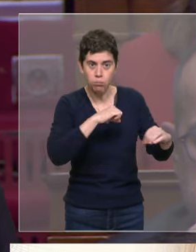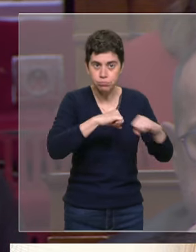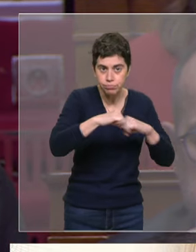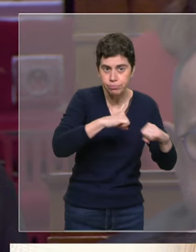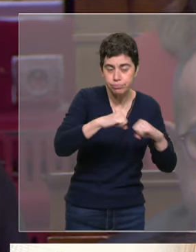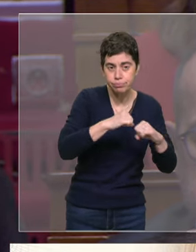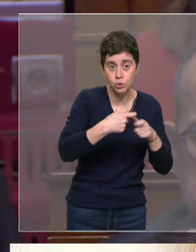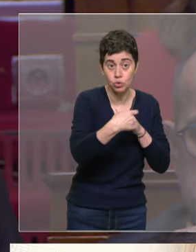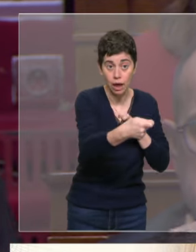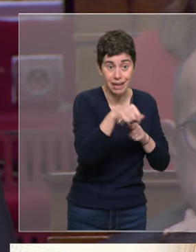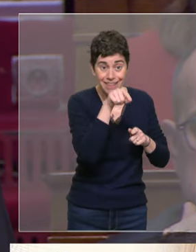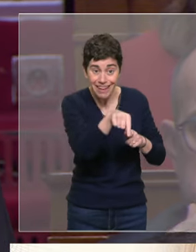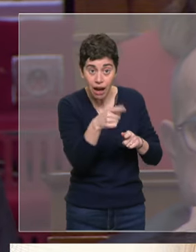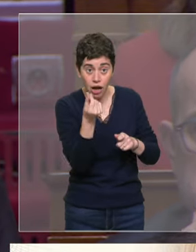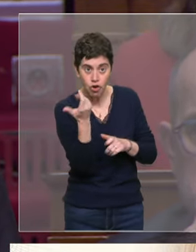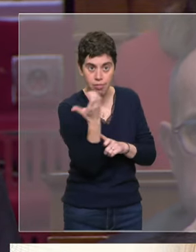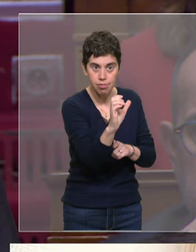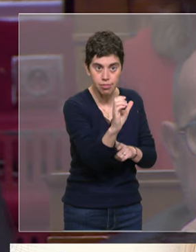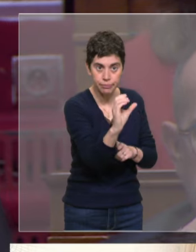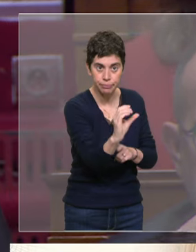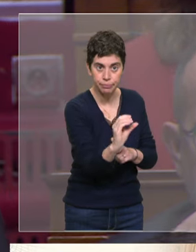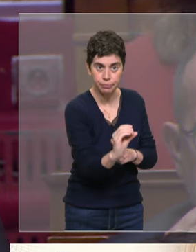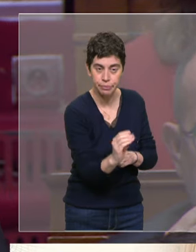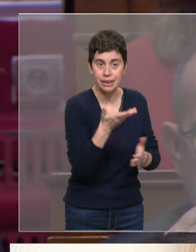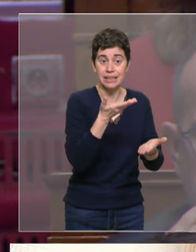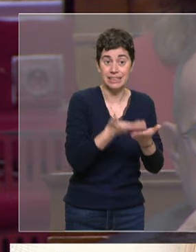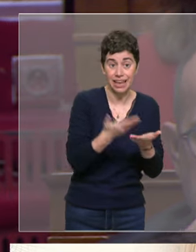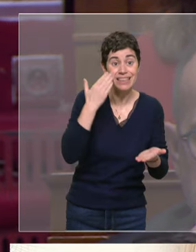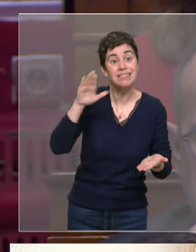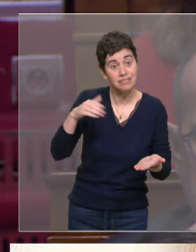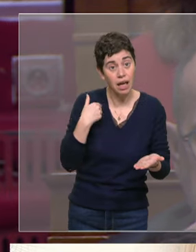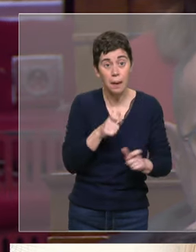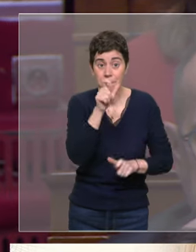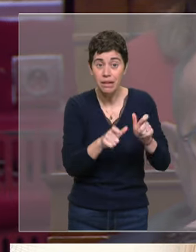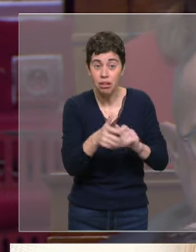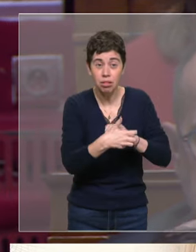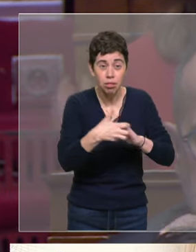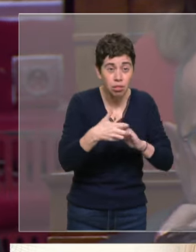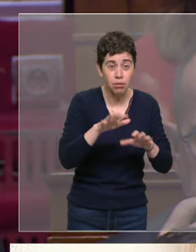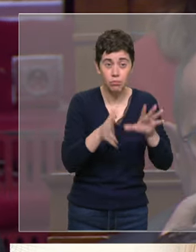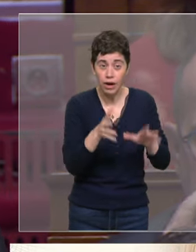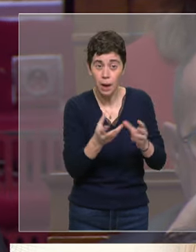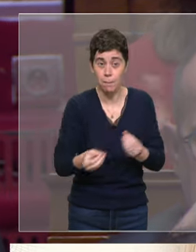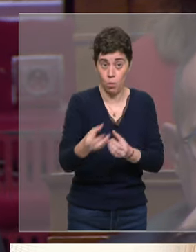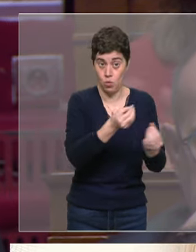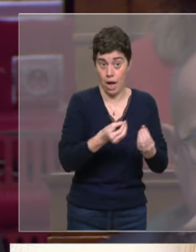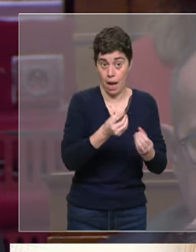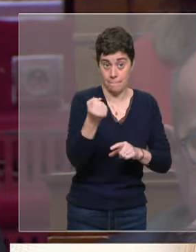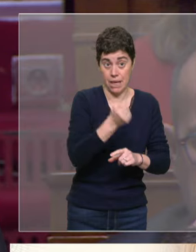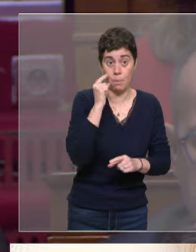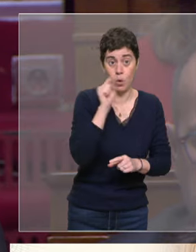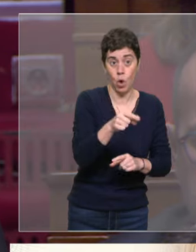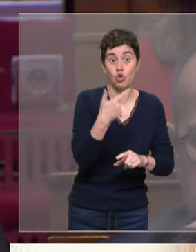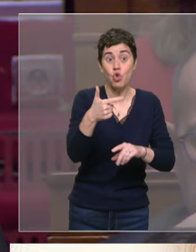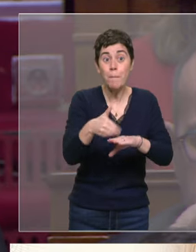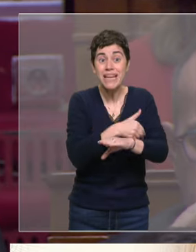forte annulation de crédit. Et ce sont encore les classes moyennes et populaires qui sont touchées. 2 milliards d'euros, c'est moins de ma